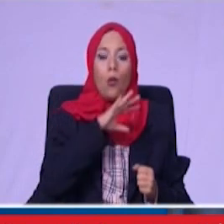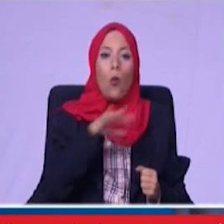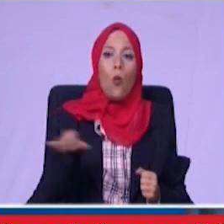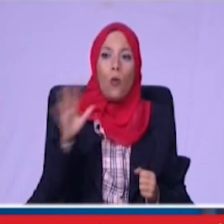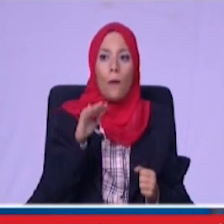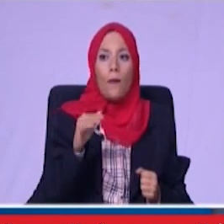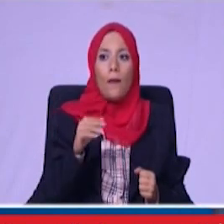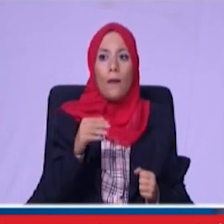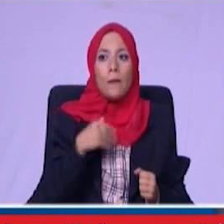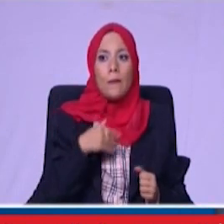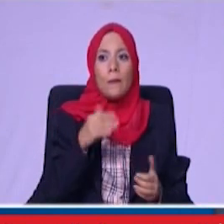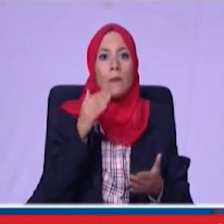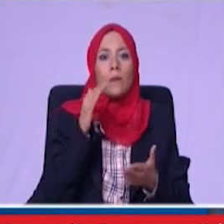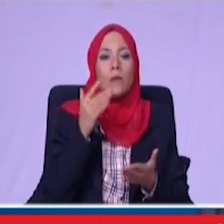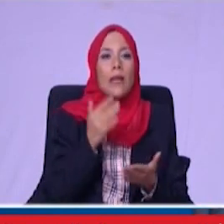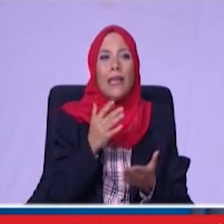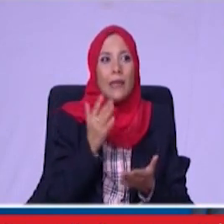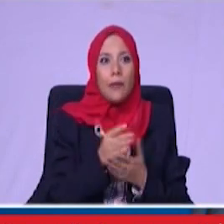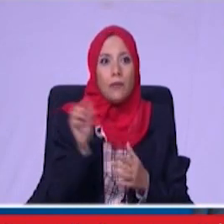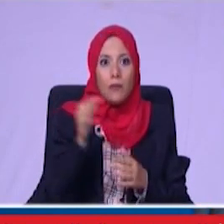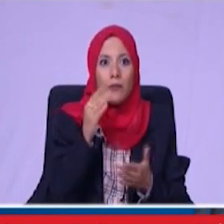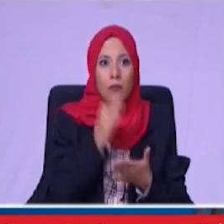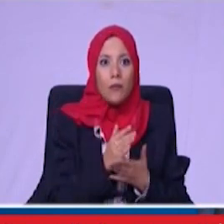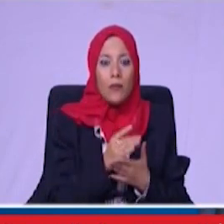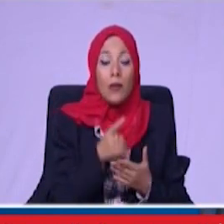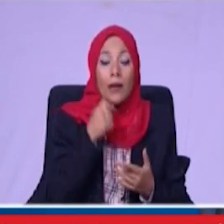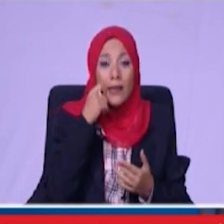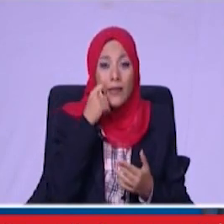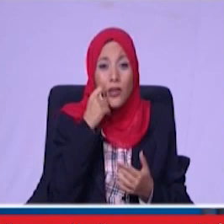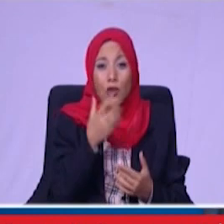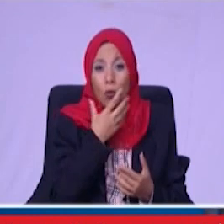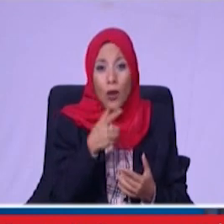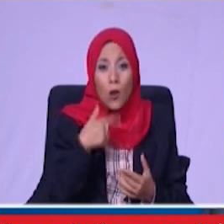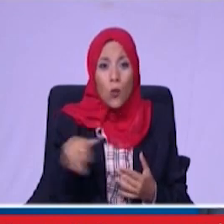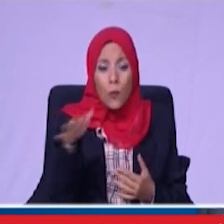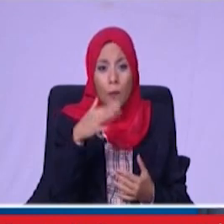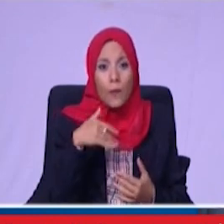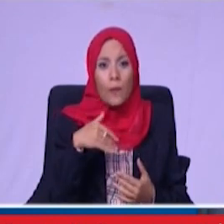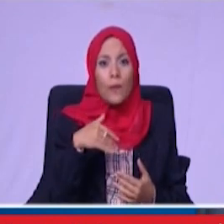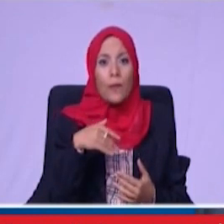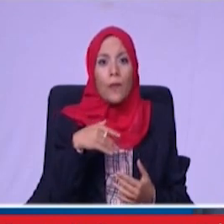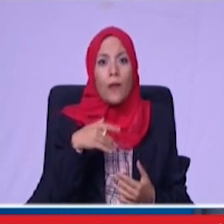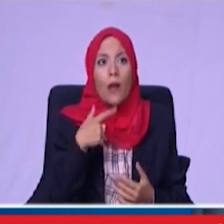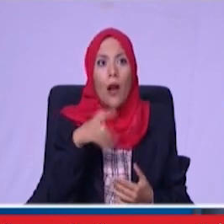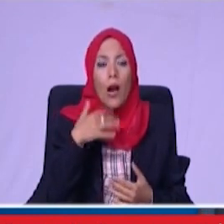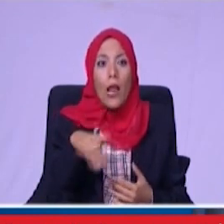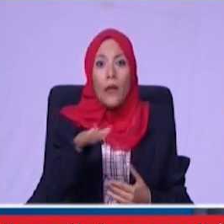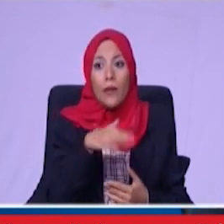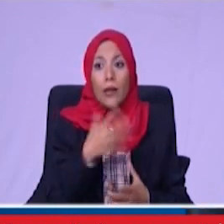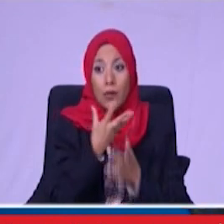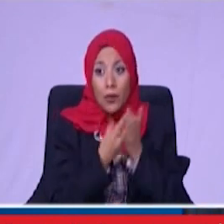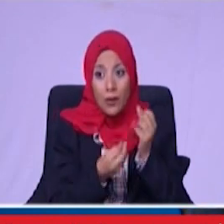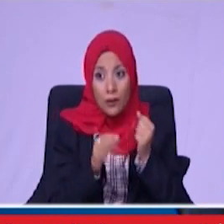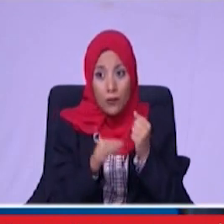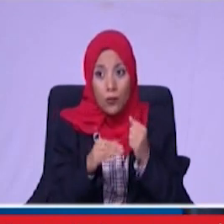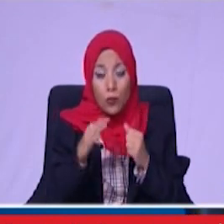طب امال ليه لم يبلغوا الحلم اصل العلماء قالوا وابن حجر العسقلاني في فتح الباري قال اصل الطفل